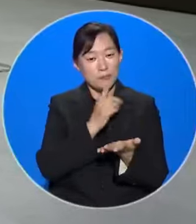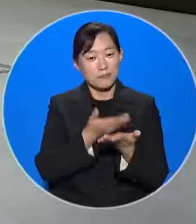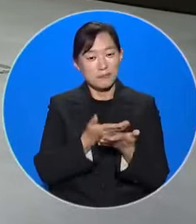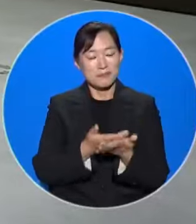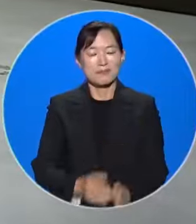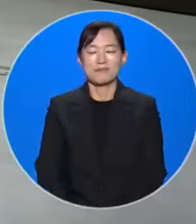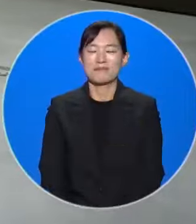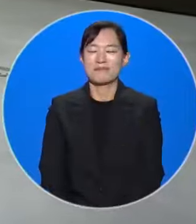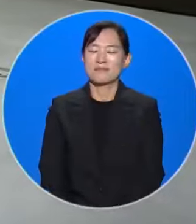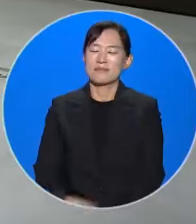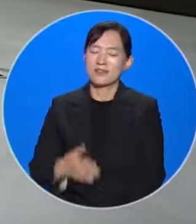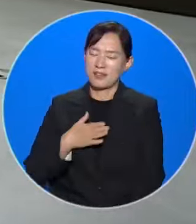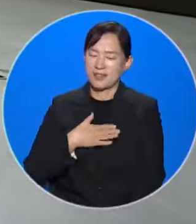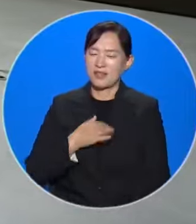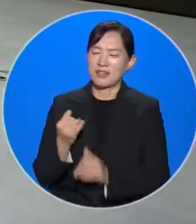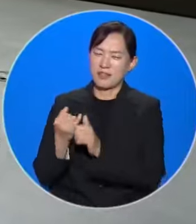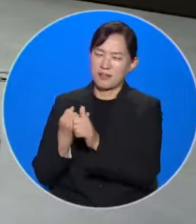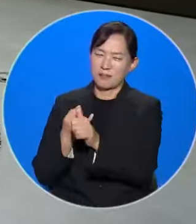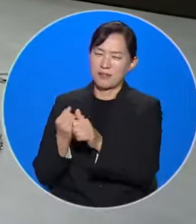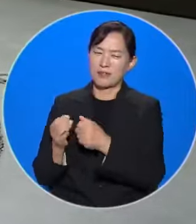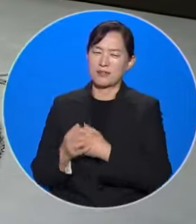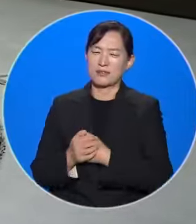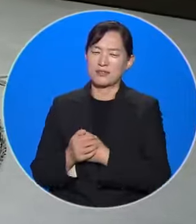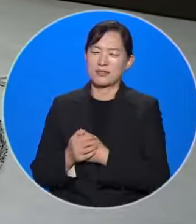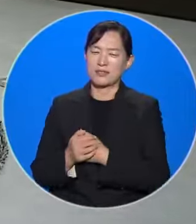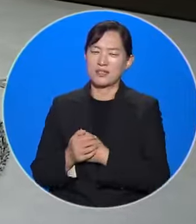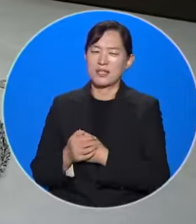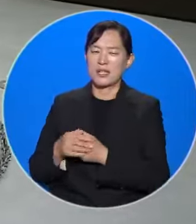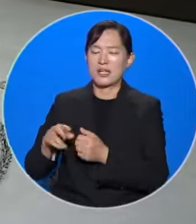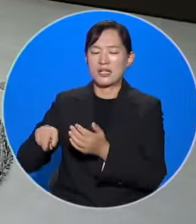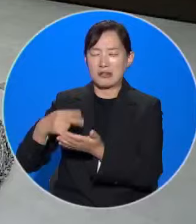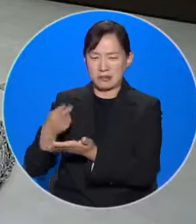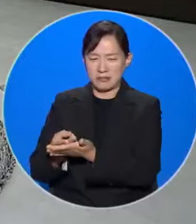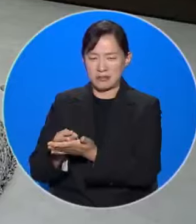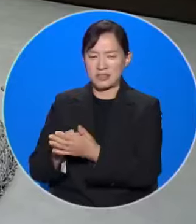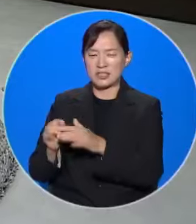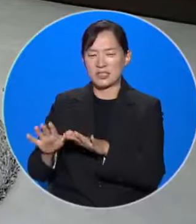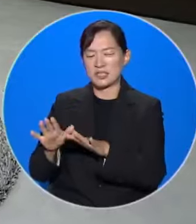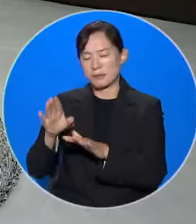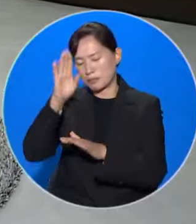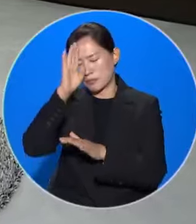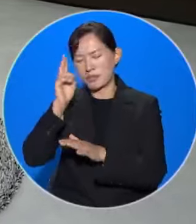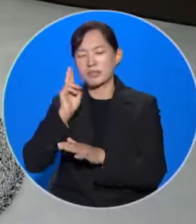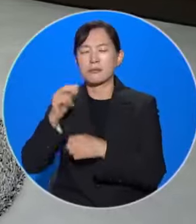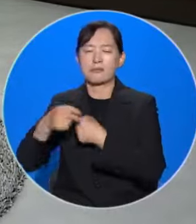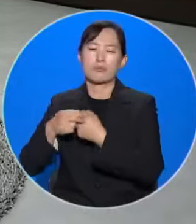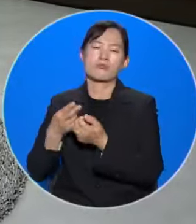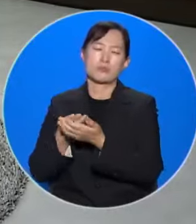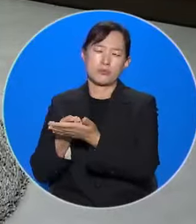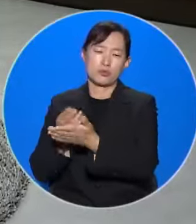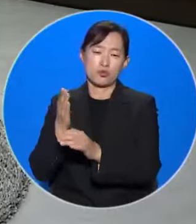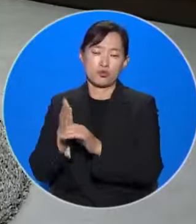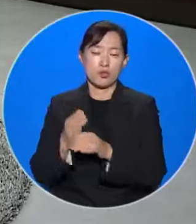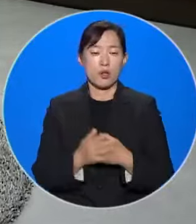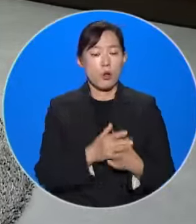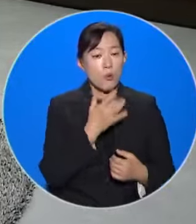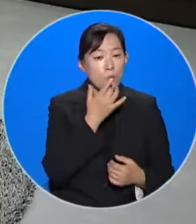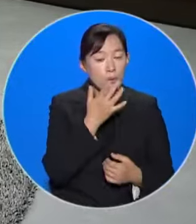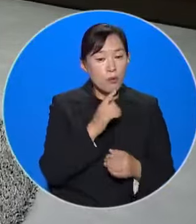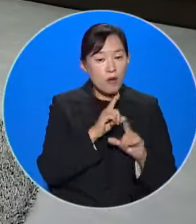있으실까요? 네, 남편이 화요일에 쓰러져갖고 지금 길병원에 중환사실에 있거든요. 아이고, 화요일